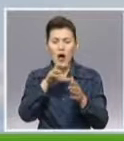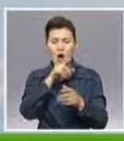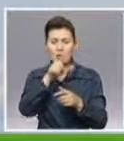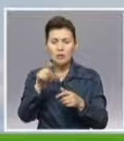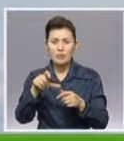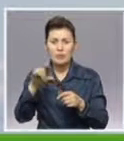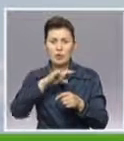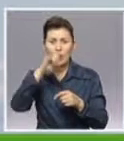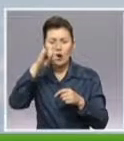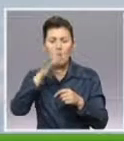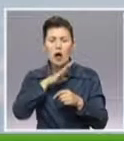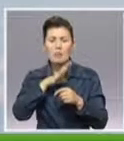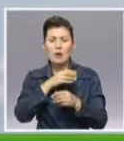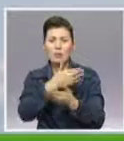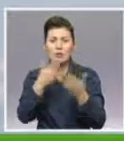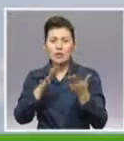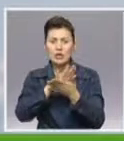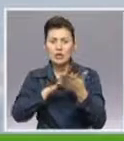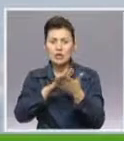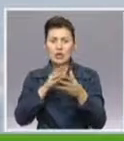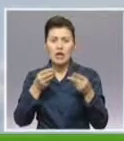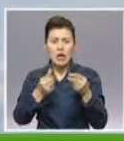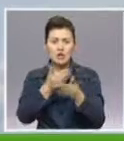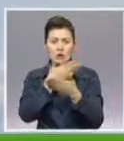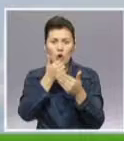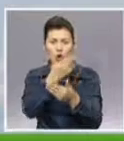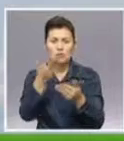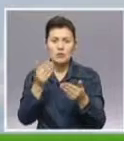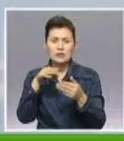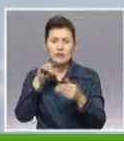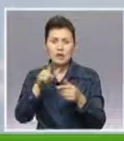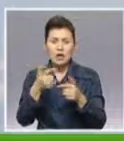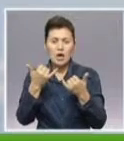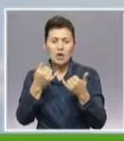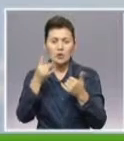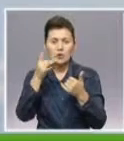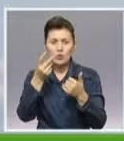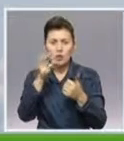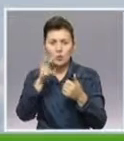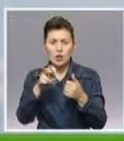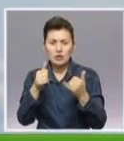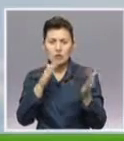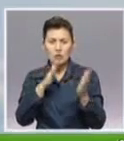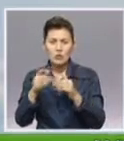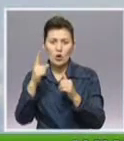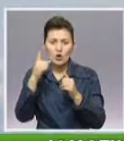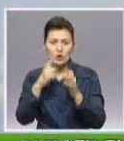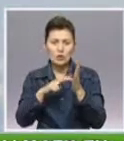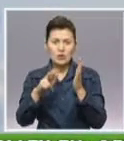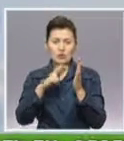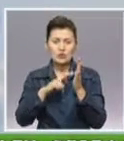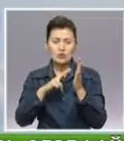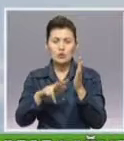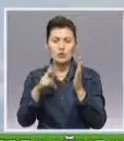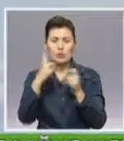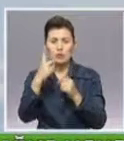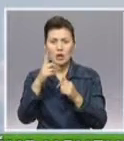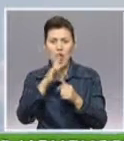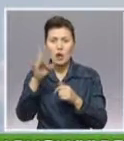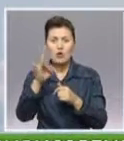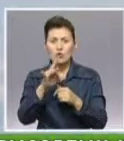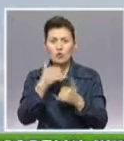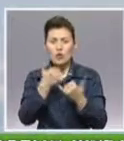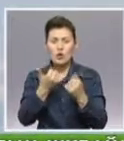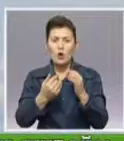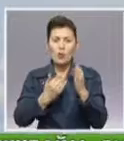Қазақстандық әуе тасымалдаушыларға мұның ешқандай әсері жоқ. Бізде теңге қазір долларға шаққанда тұрақты 180-181 болып тұр. Ал рубль болса,